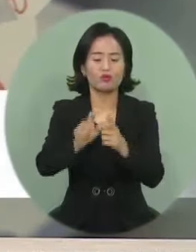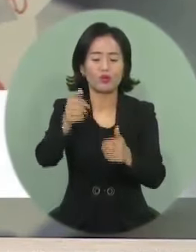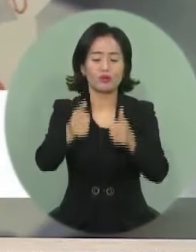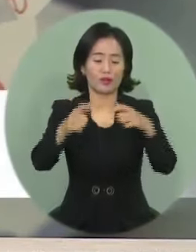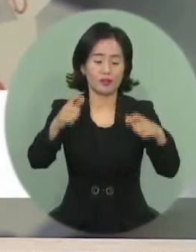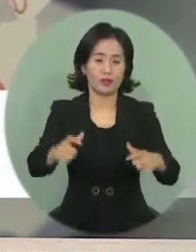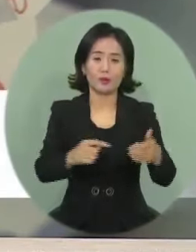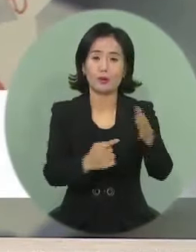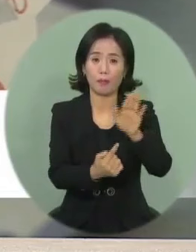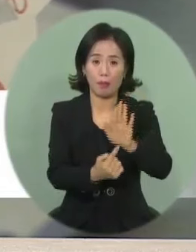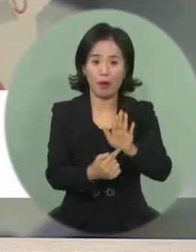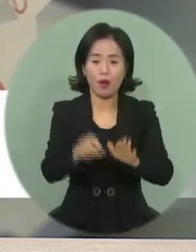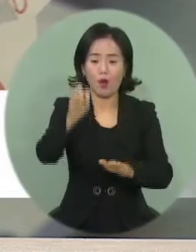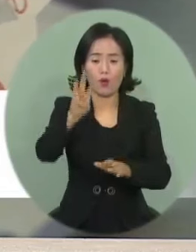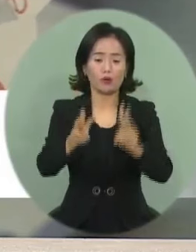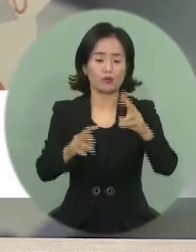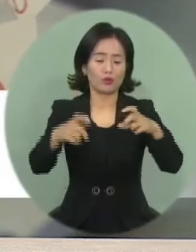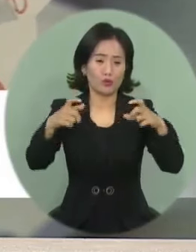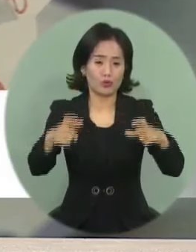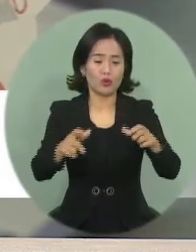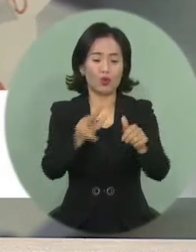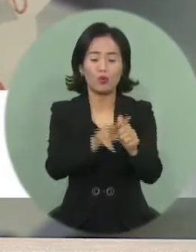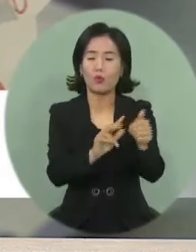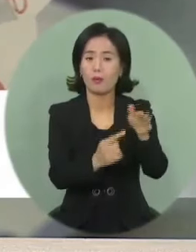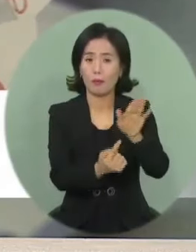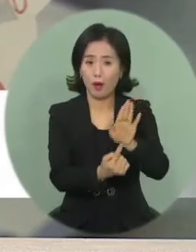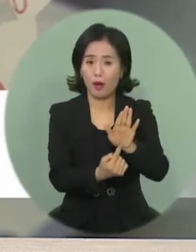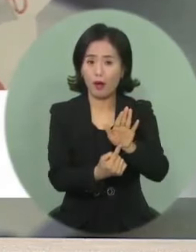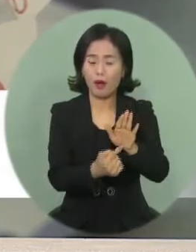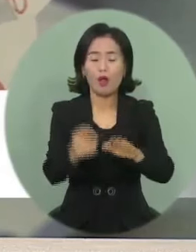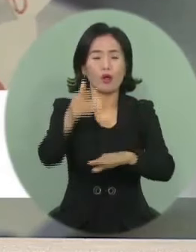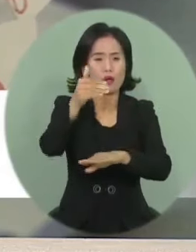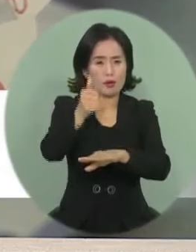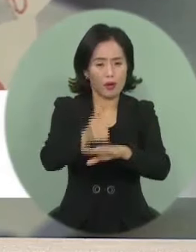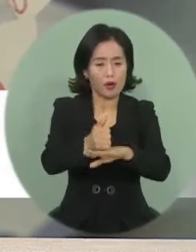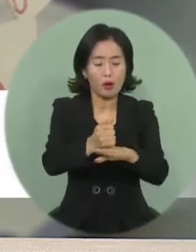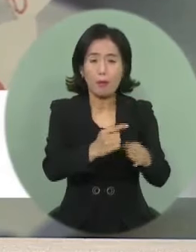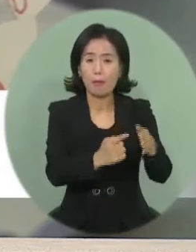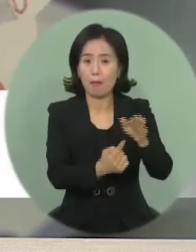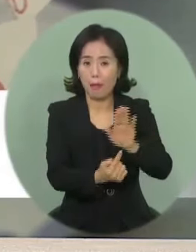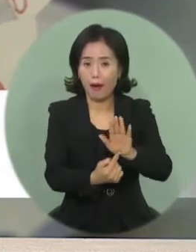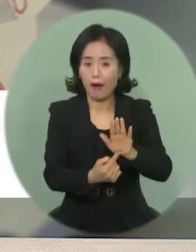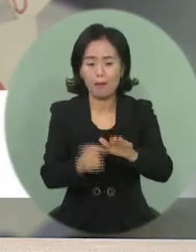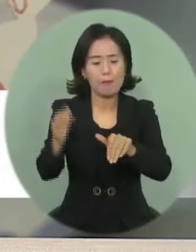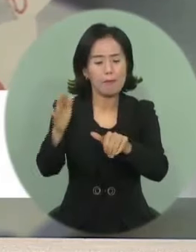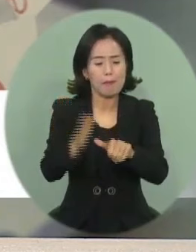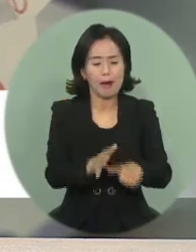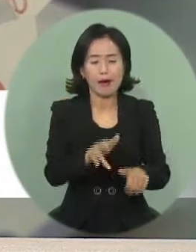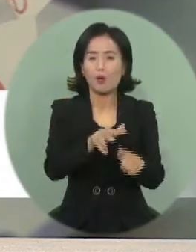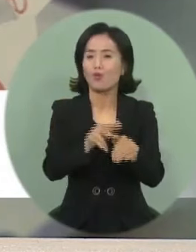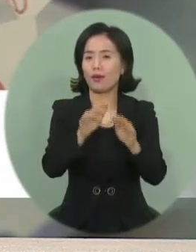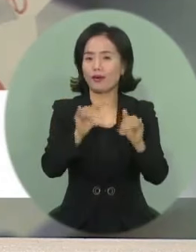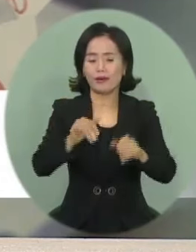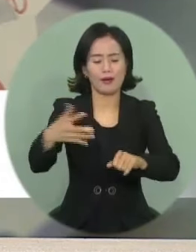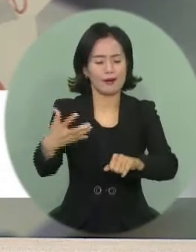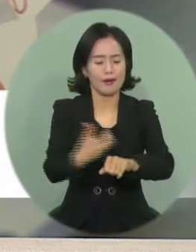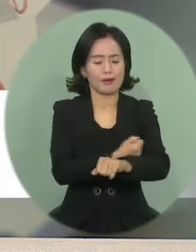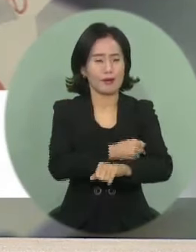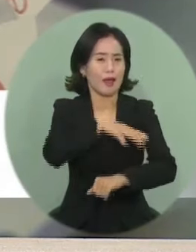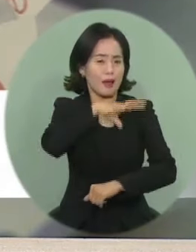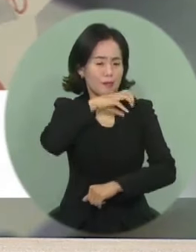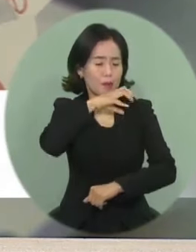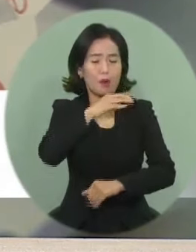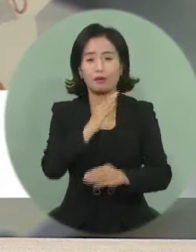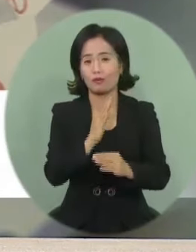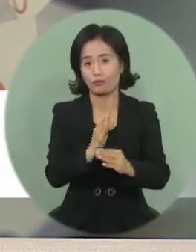발표했습니다. 광주 두 개 선거구의 후보들이 발표됐는데 이 결과가 알려지자마자 탈락한 후보들이 거세게 반발하고